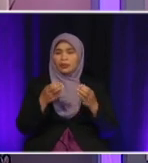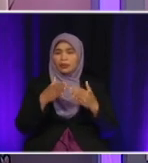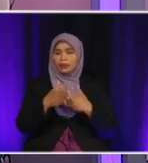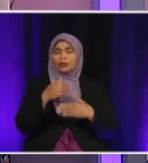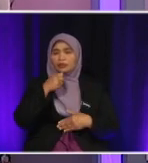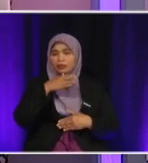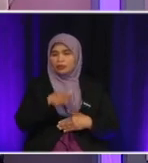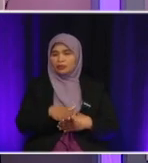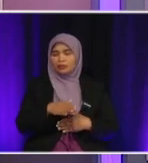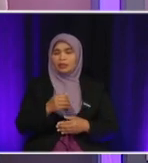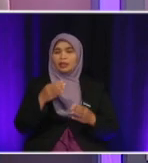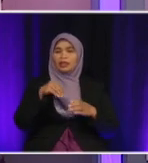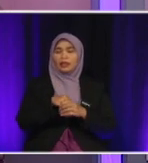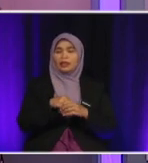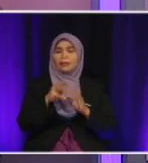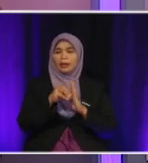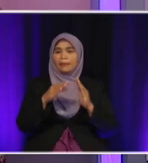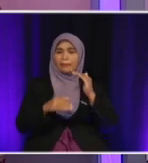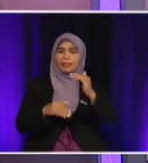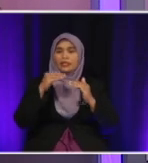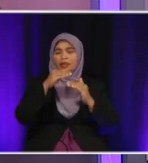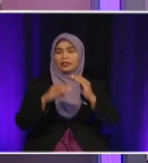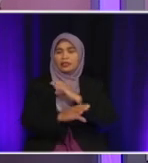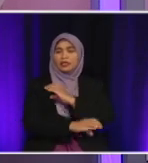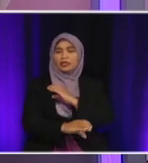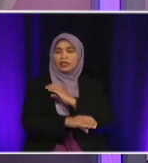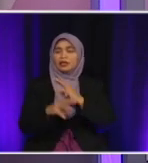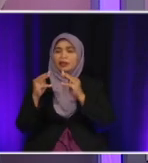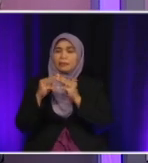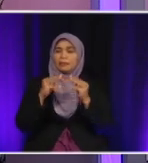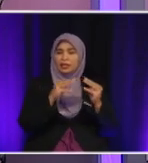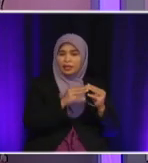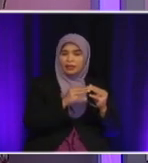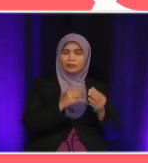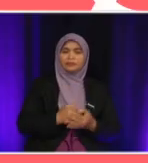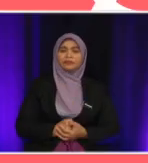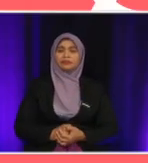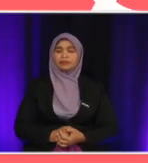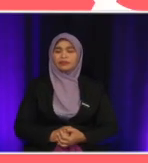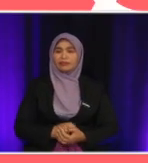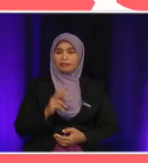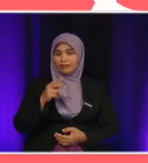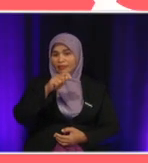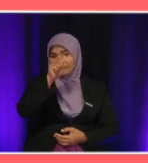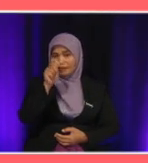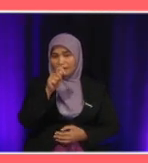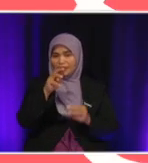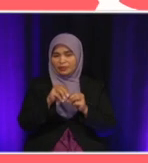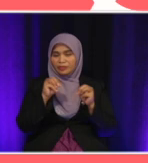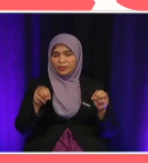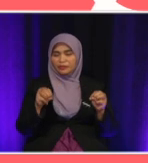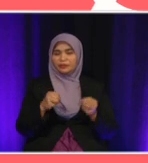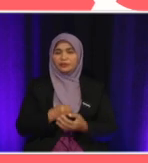Alaihi Wasallam dalam membina negara Madinah yang kuat Apakah kita tanyakan kawan -kawan kita di studio